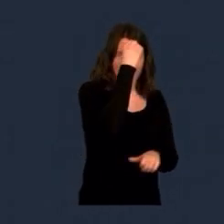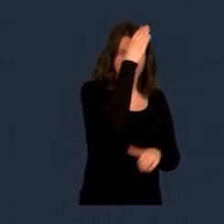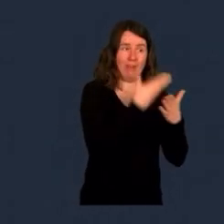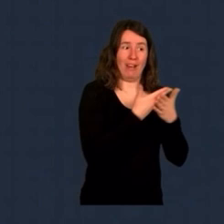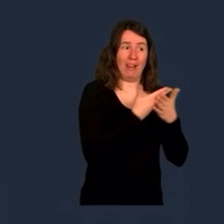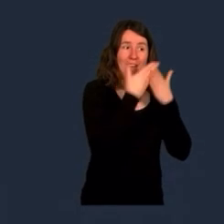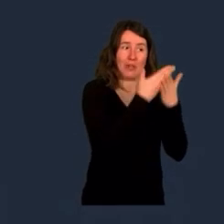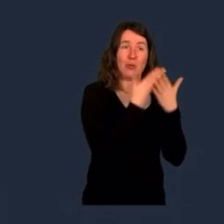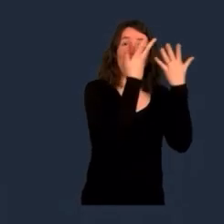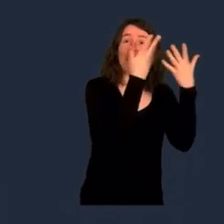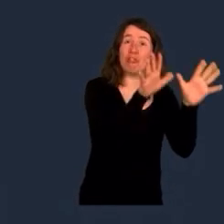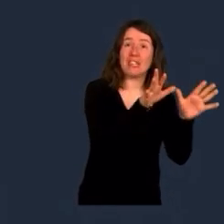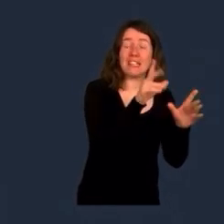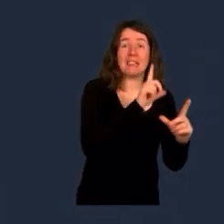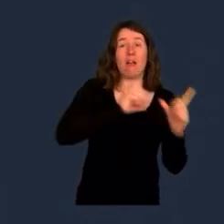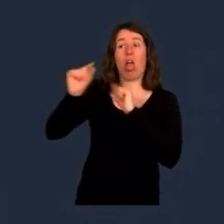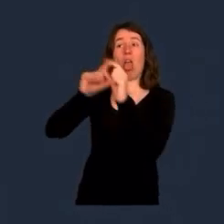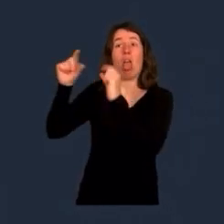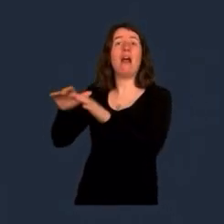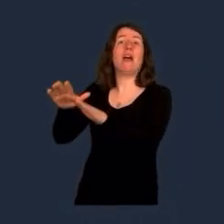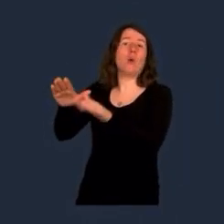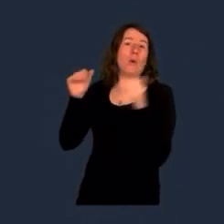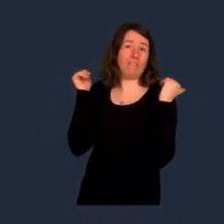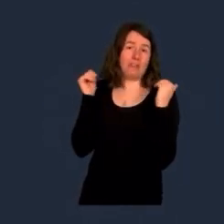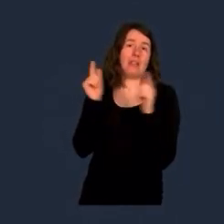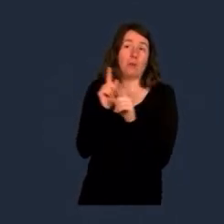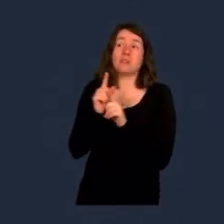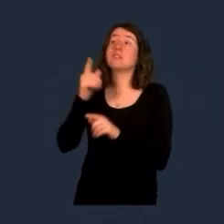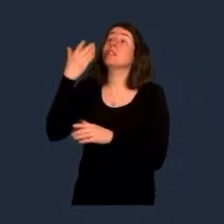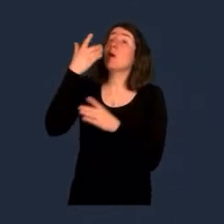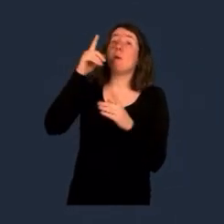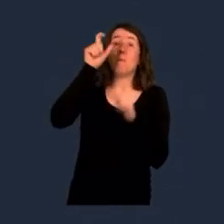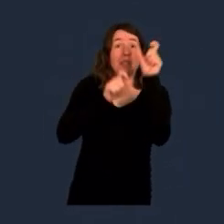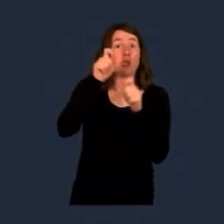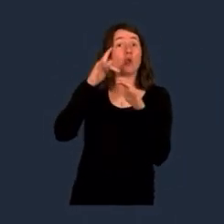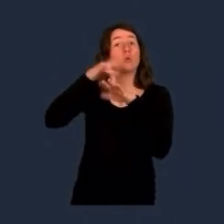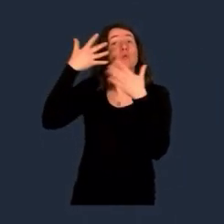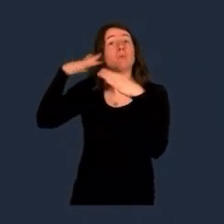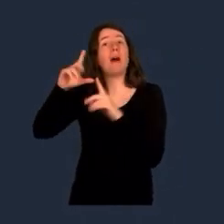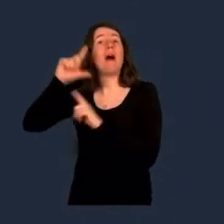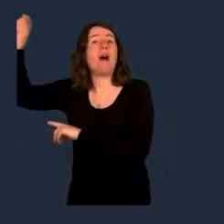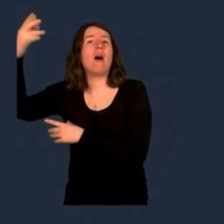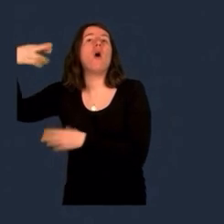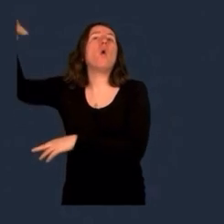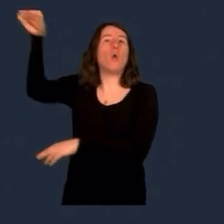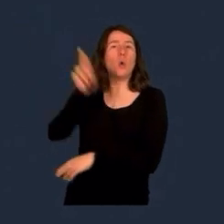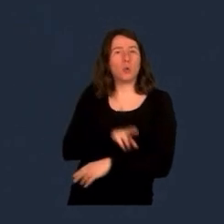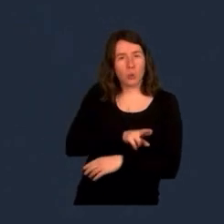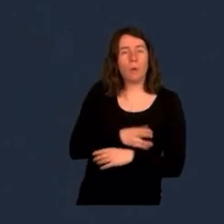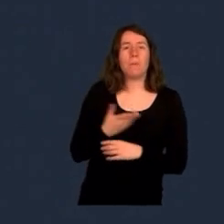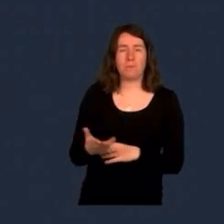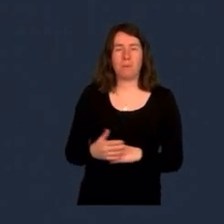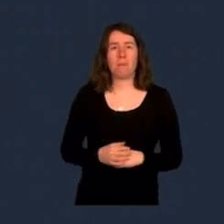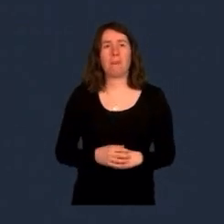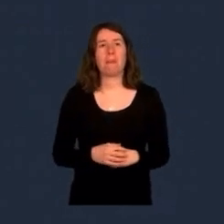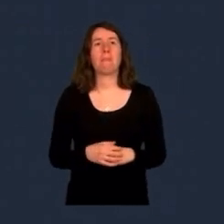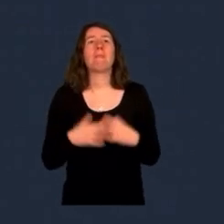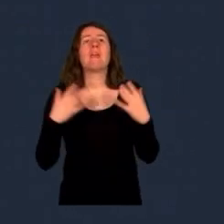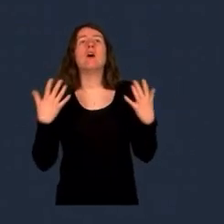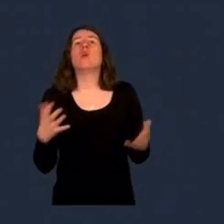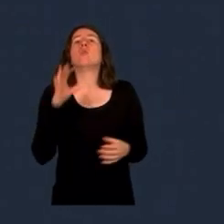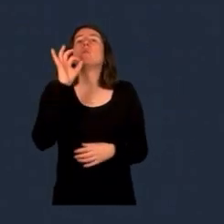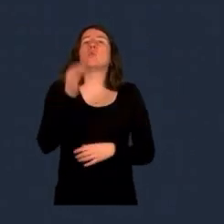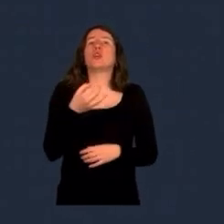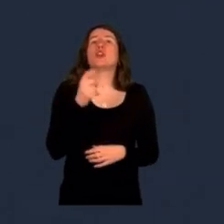en France de ces diplômés. Bien sûr, nous savons que certains, les immigrationnistes, pensent à remplacer ces derniers par une